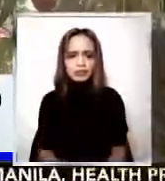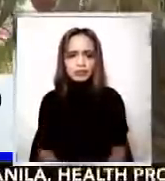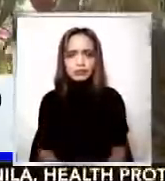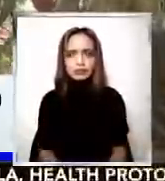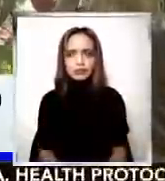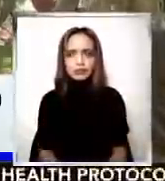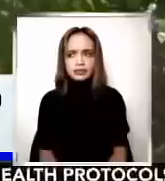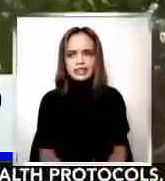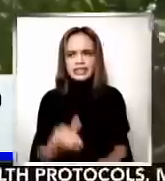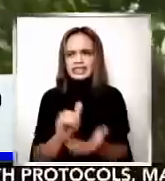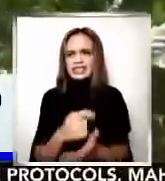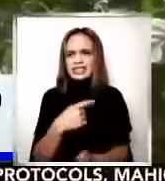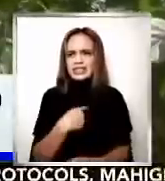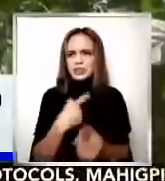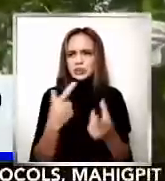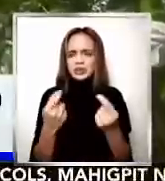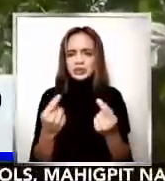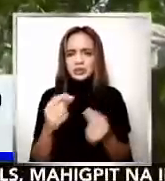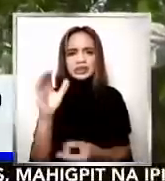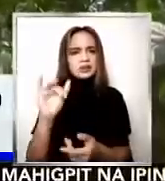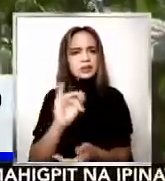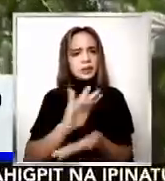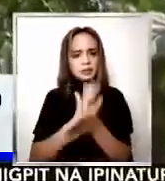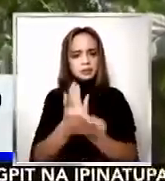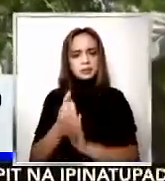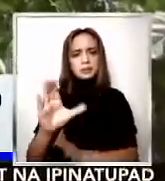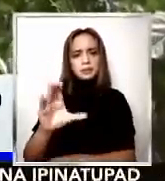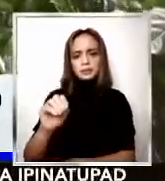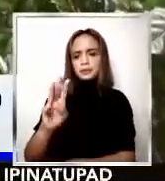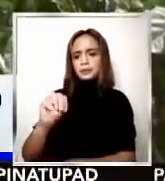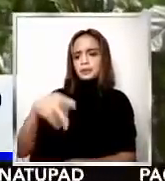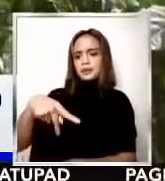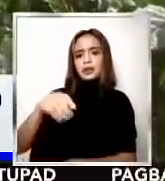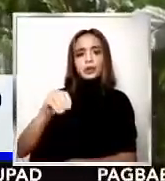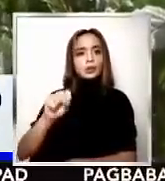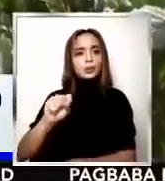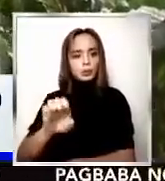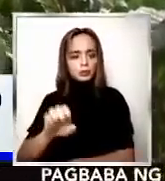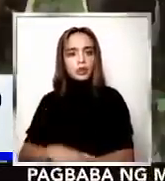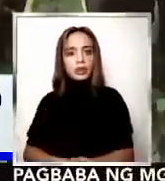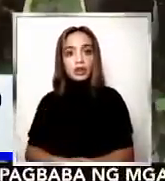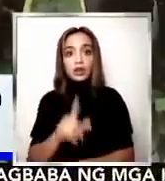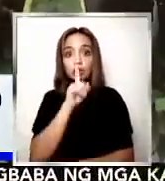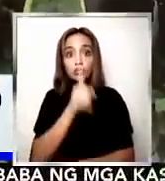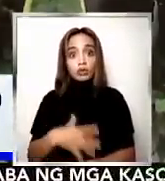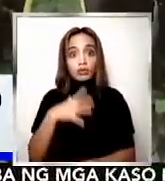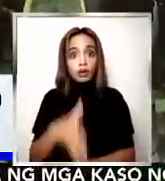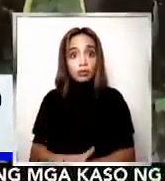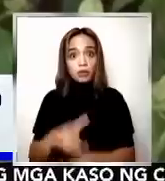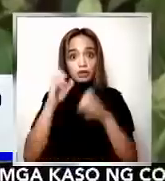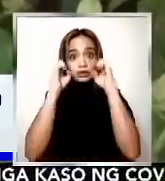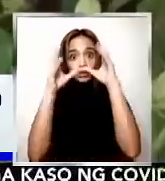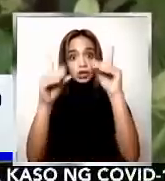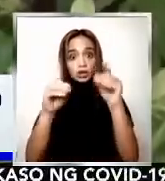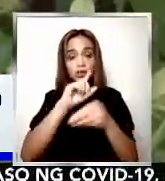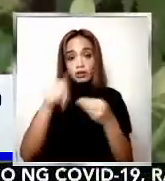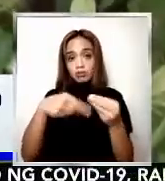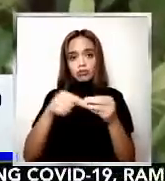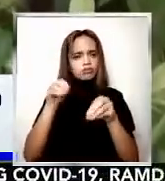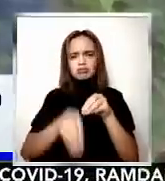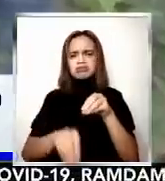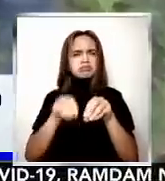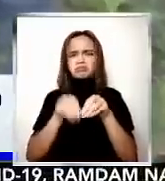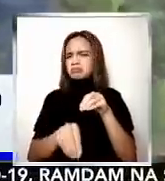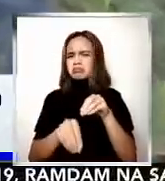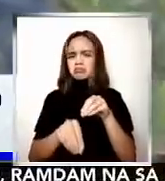ko pong compost yun. Wala raw formal na pag-aaral si Rene sa pagtatanim. Katunayan, yung ibang araw niyang